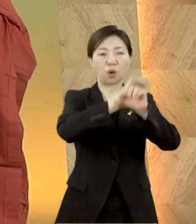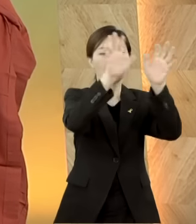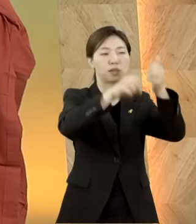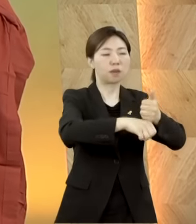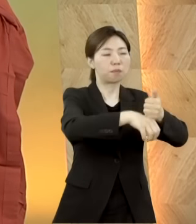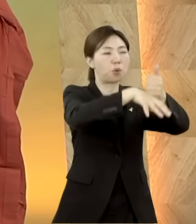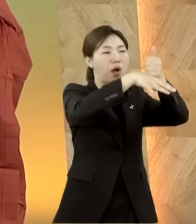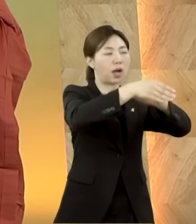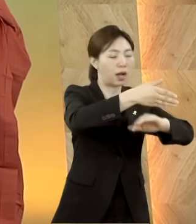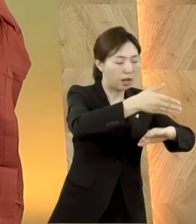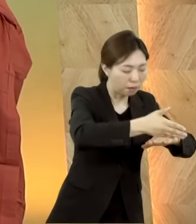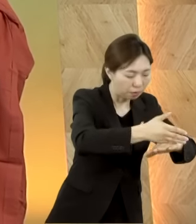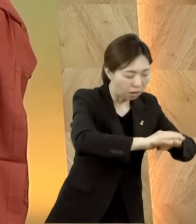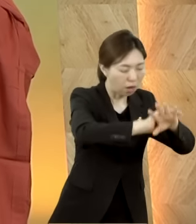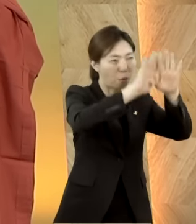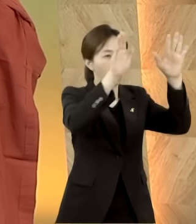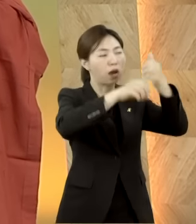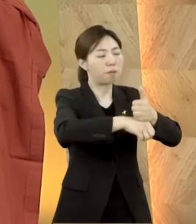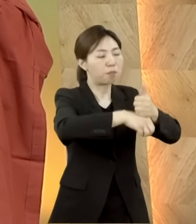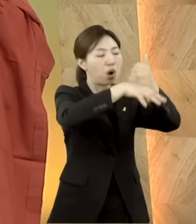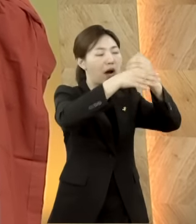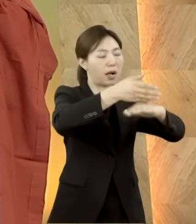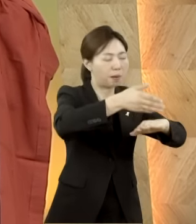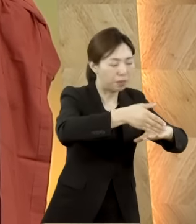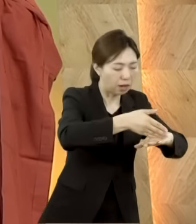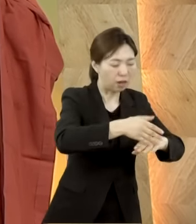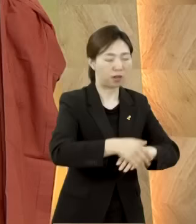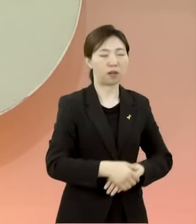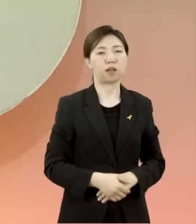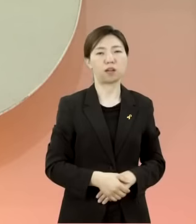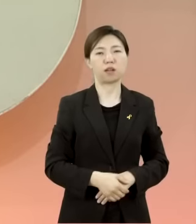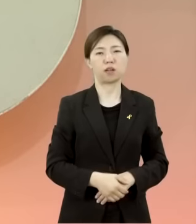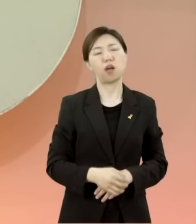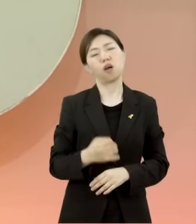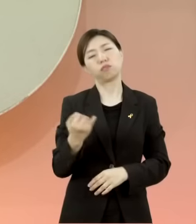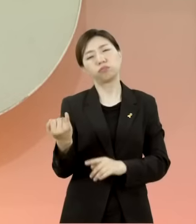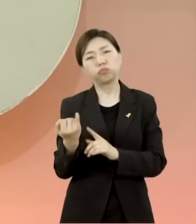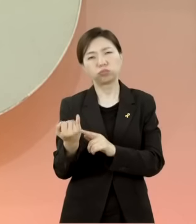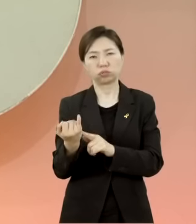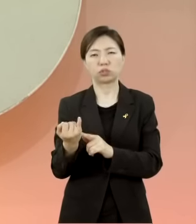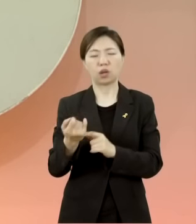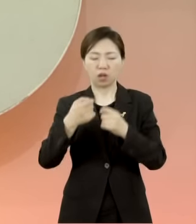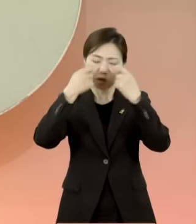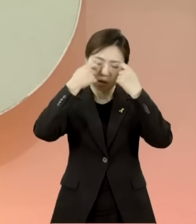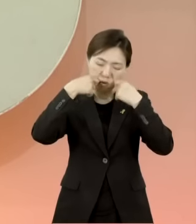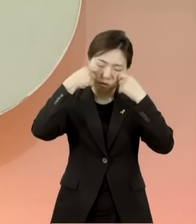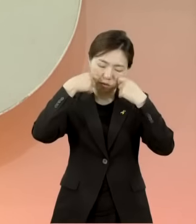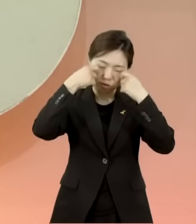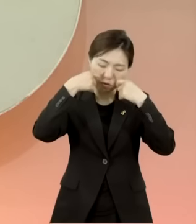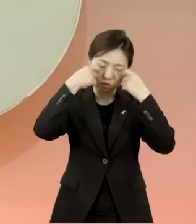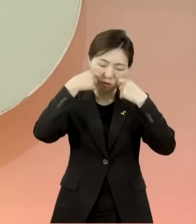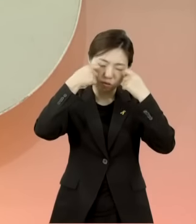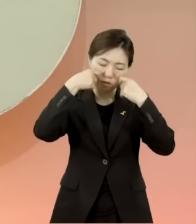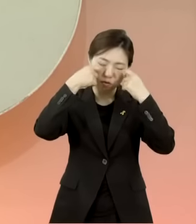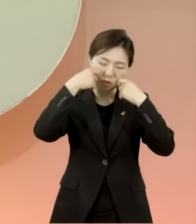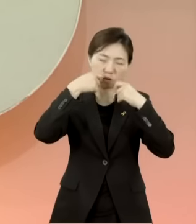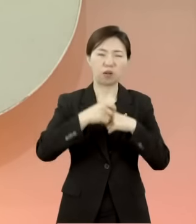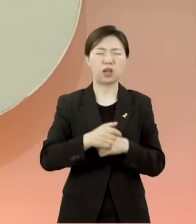감사합니다 관세음보살님 감사합니다 그 불자님이 엄청 눈물이 많이